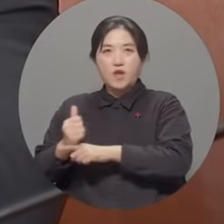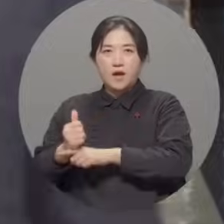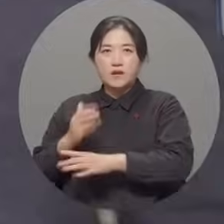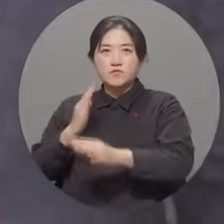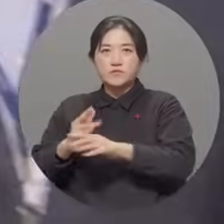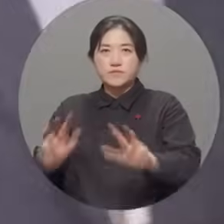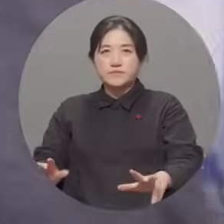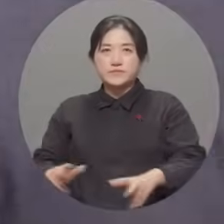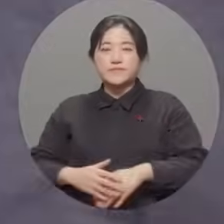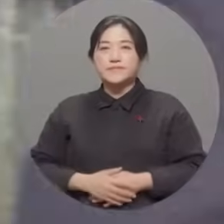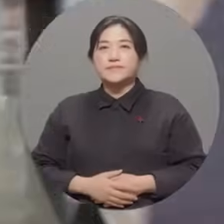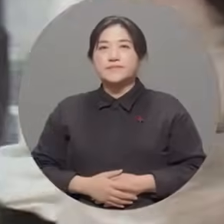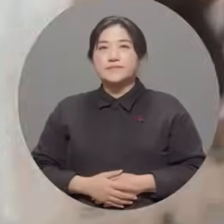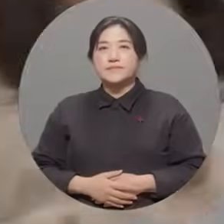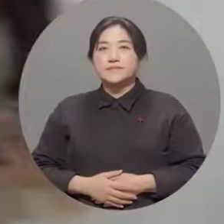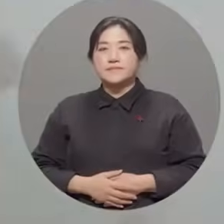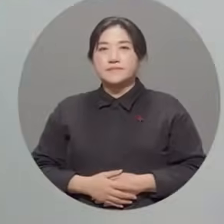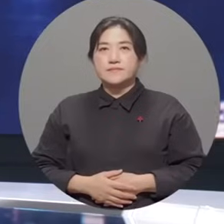MBC 뉴스 조희영입니다.